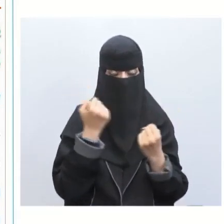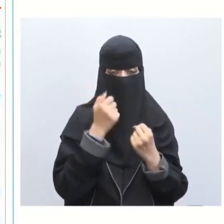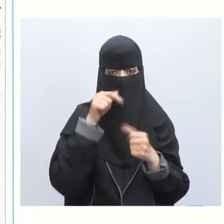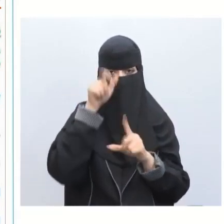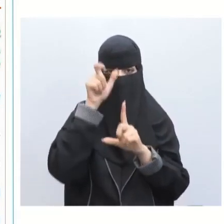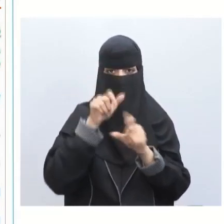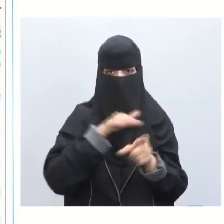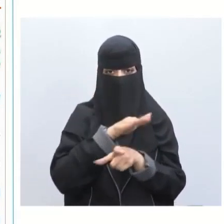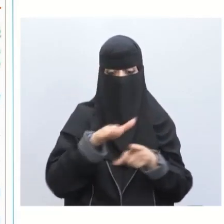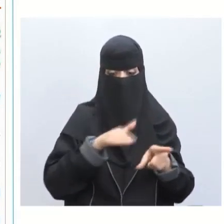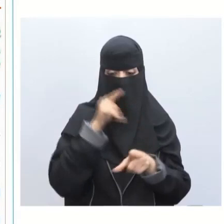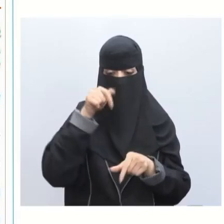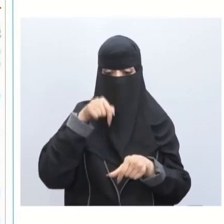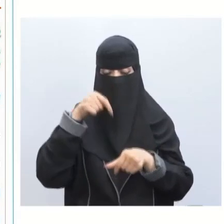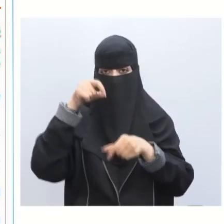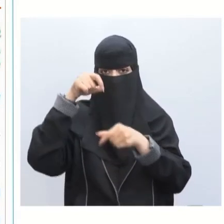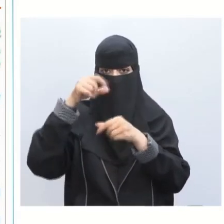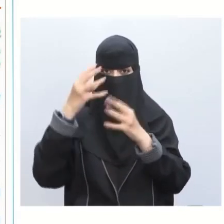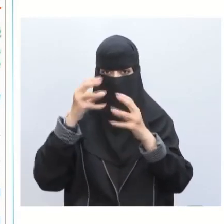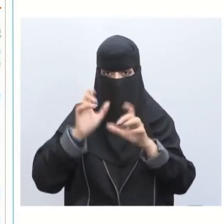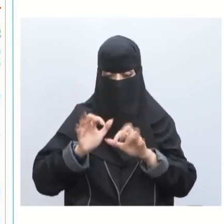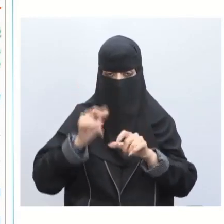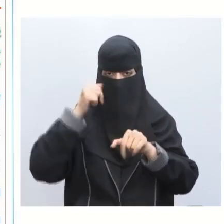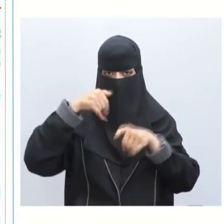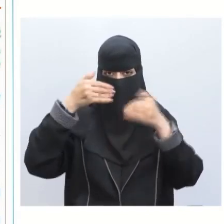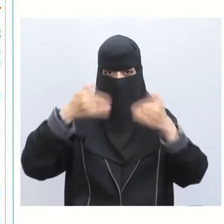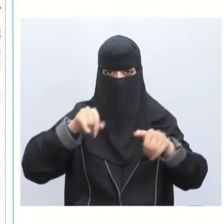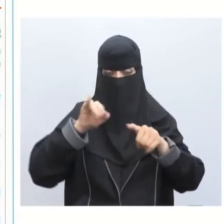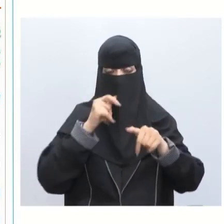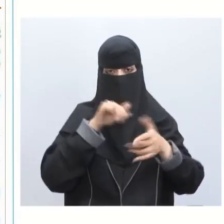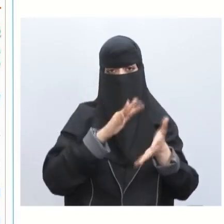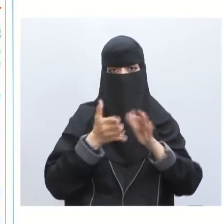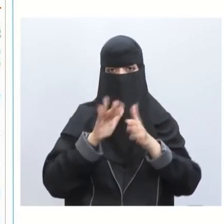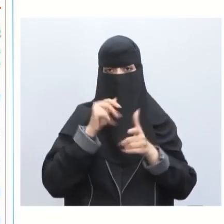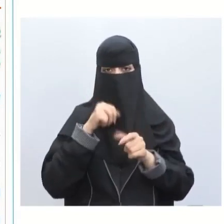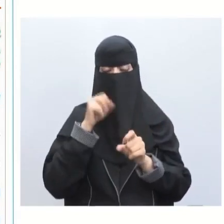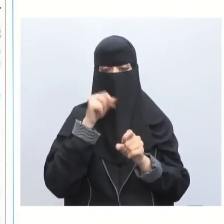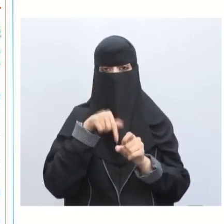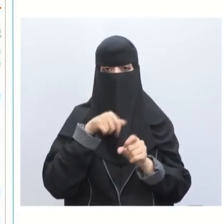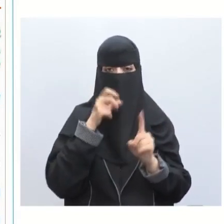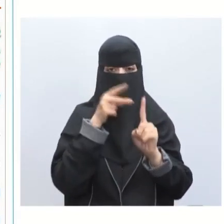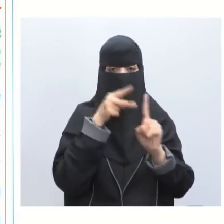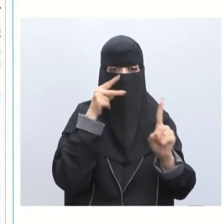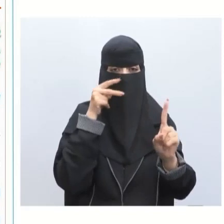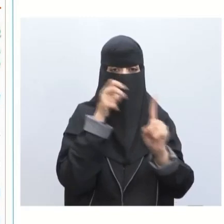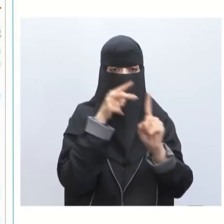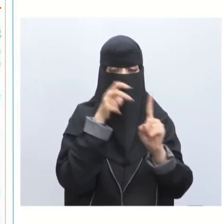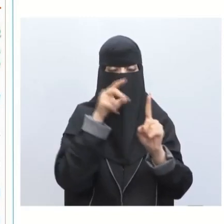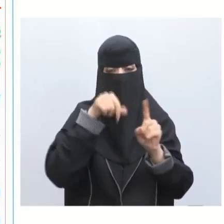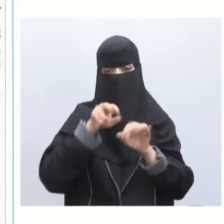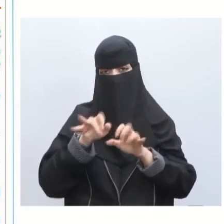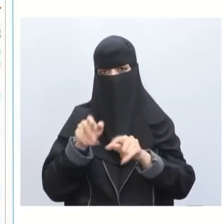د كمواطن رقمي في الحد من اشكال العنف